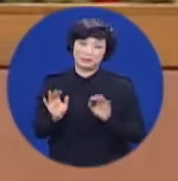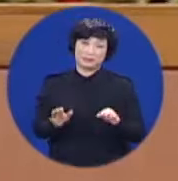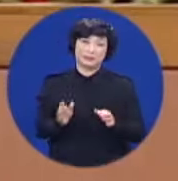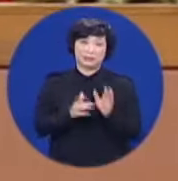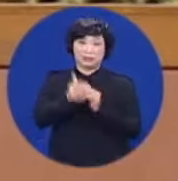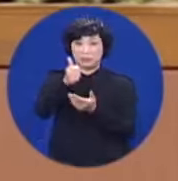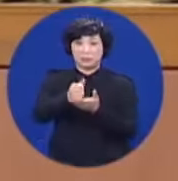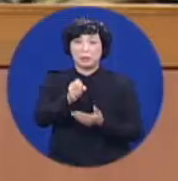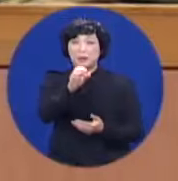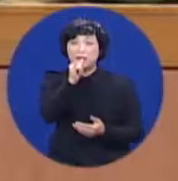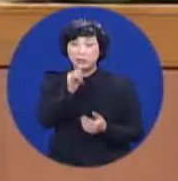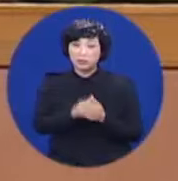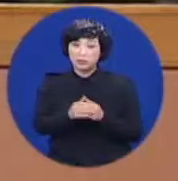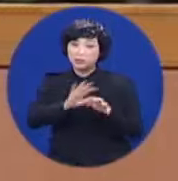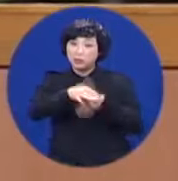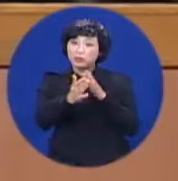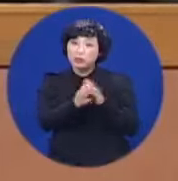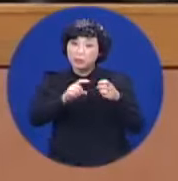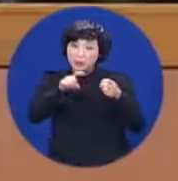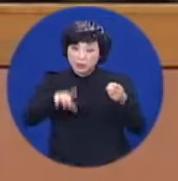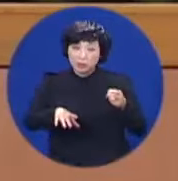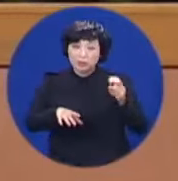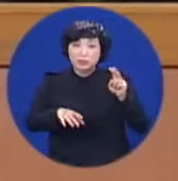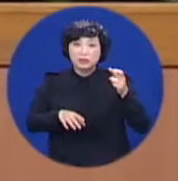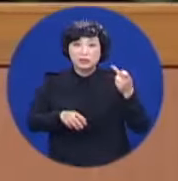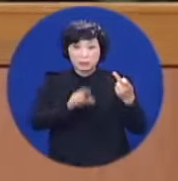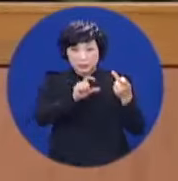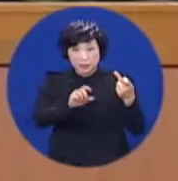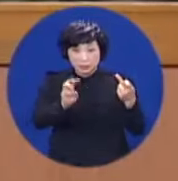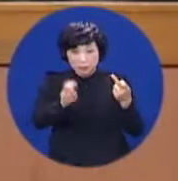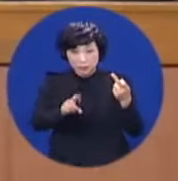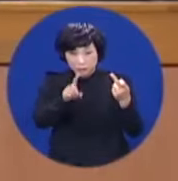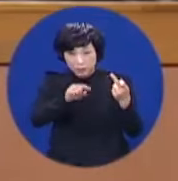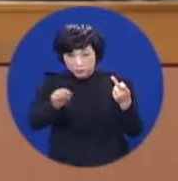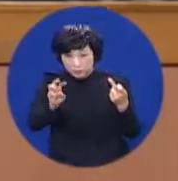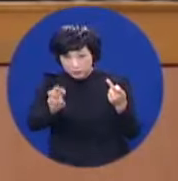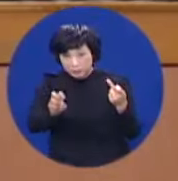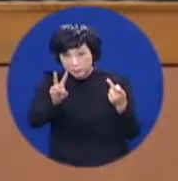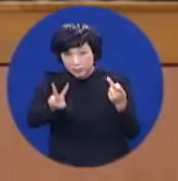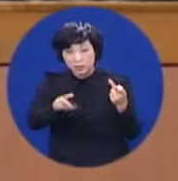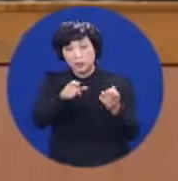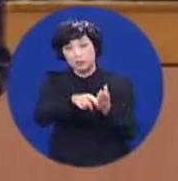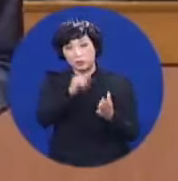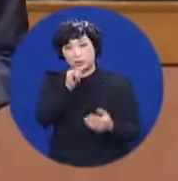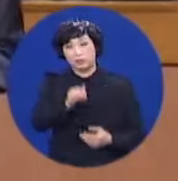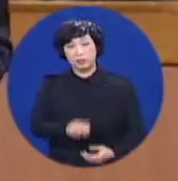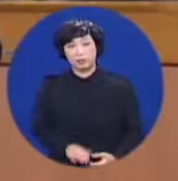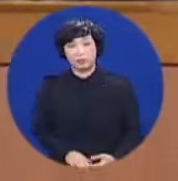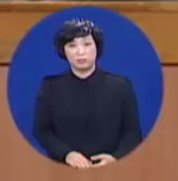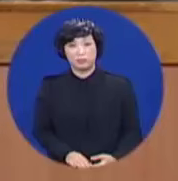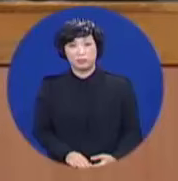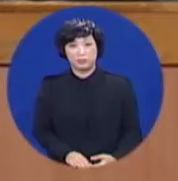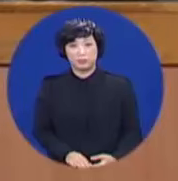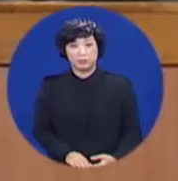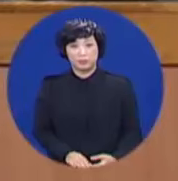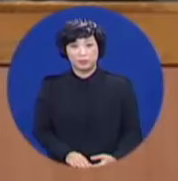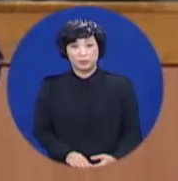예수님께서 마태복음 12장 31절 32절에 뭐라고 말씀하셨느냐. 그러므로